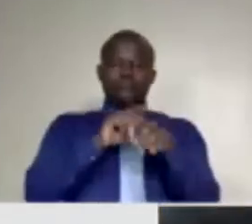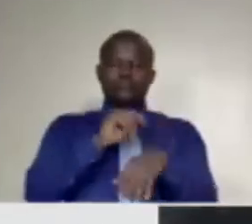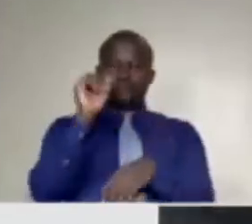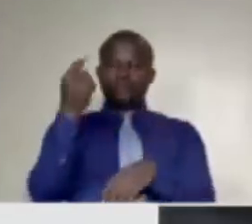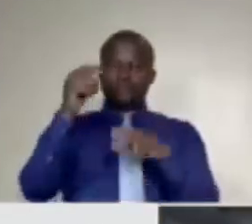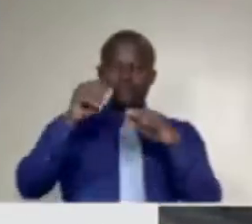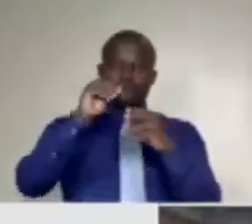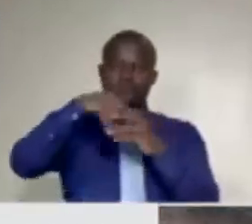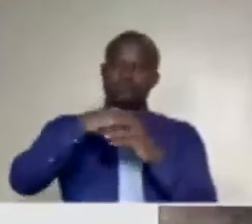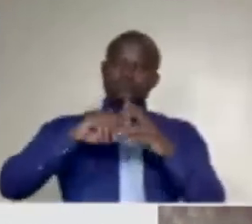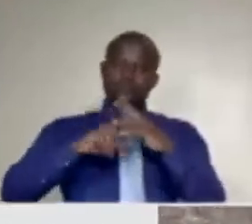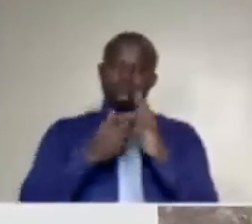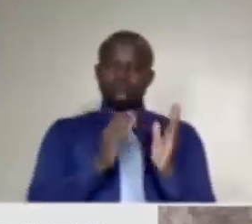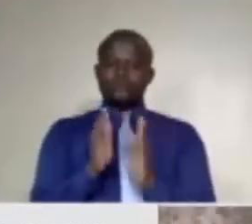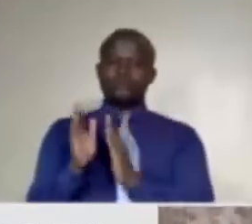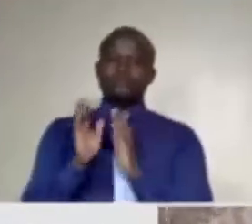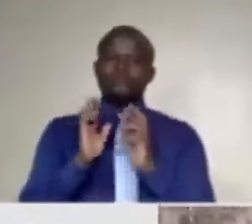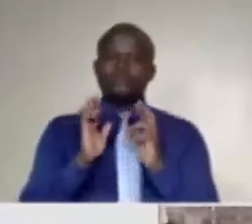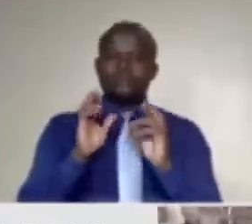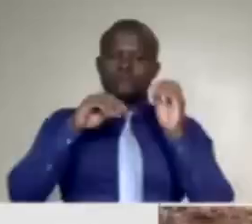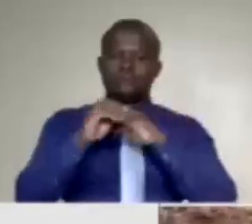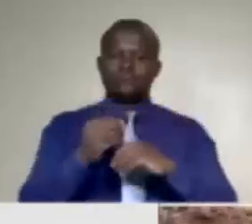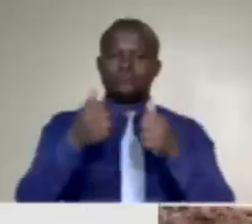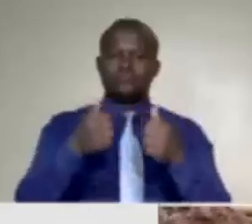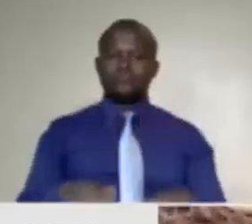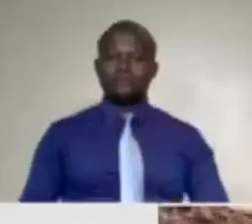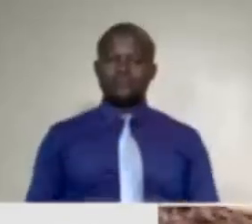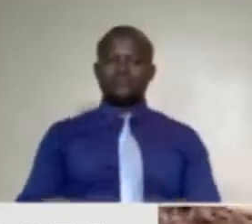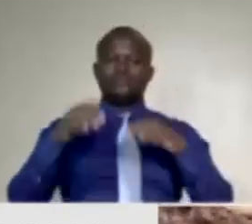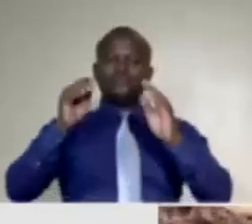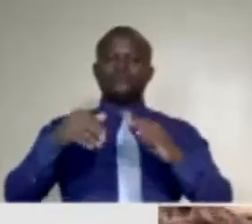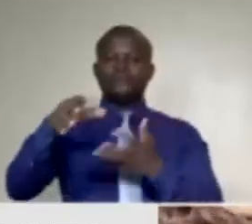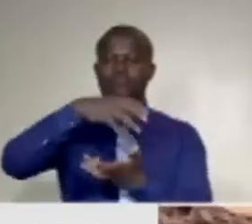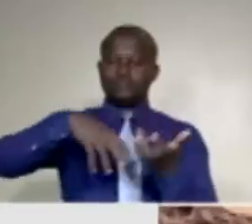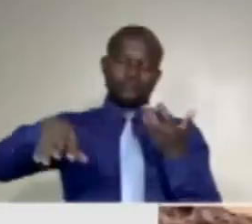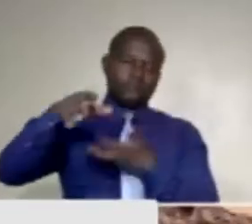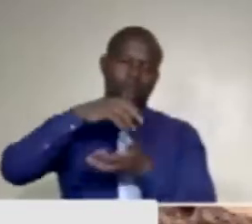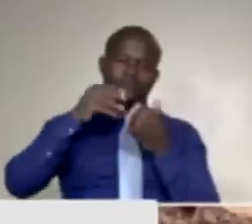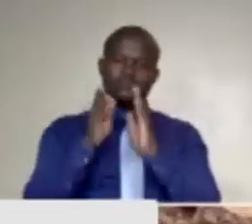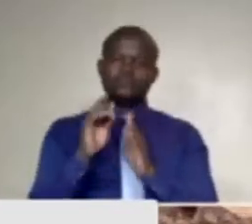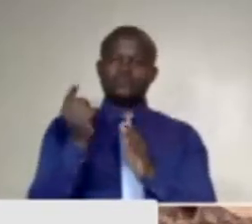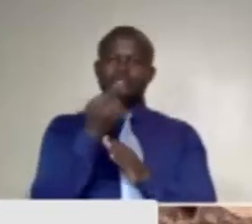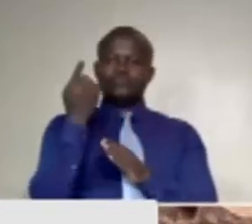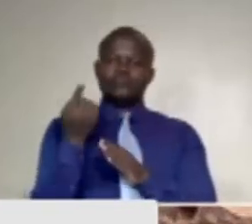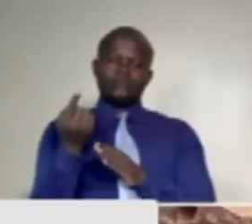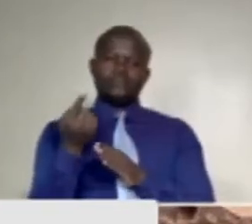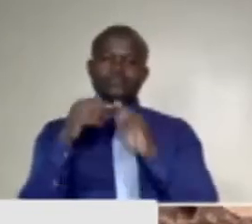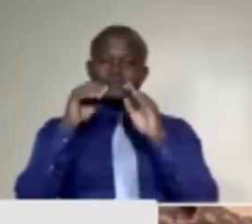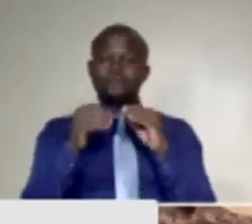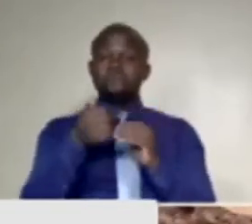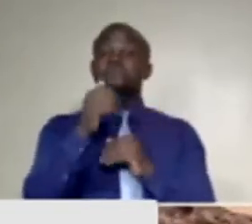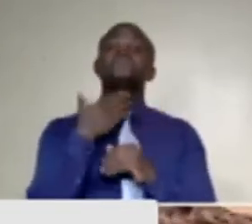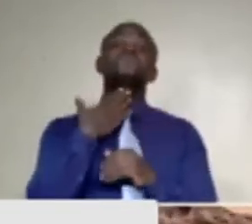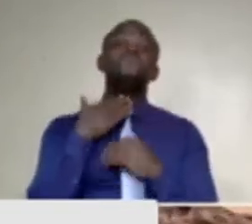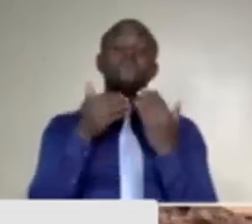bagiye kugihingamo kuva cyatunganywa, bizeye umusaruro ufatika. Cyahingwaga mu kajagari, umuntu agahinga icyo